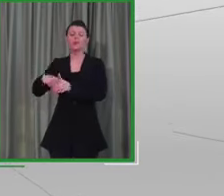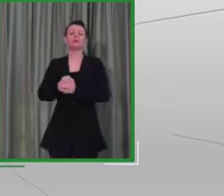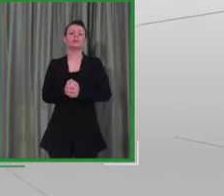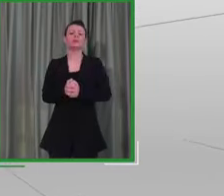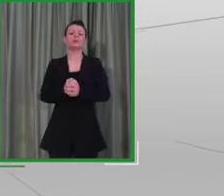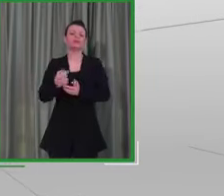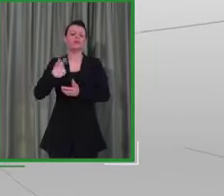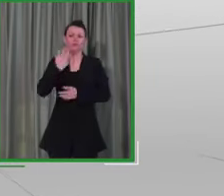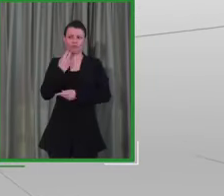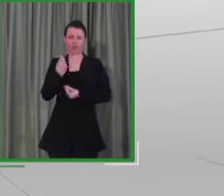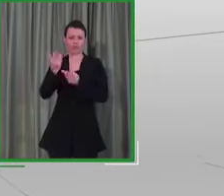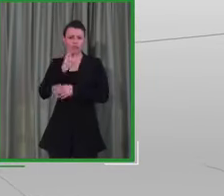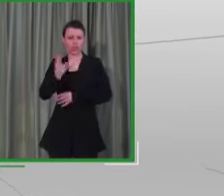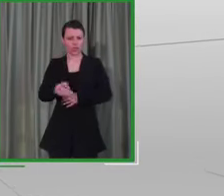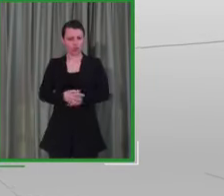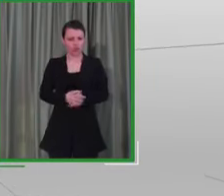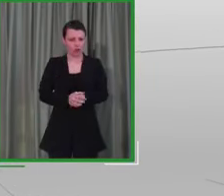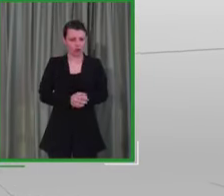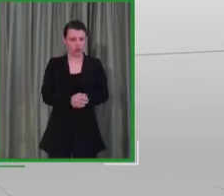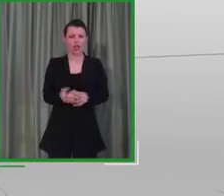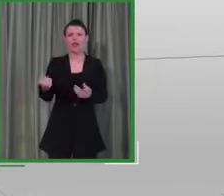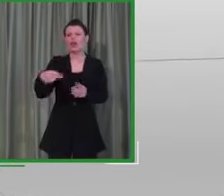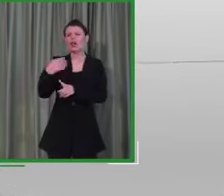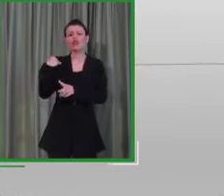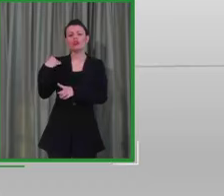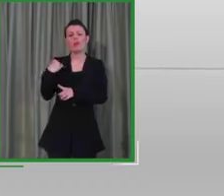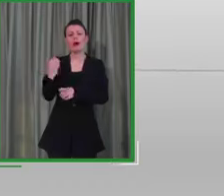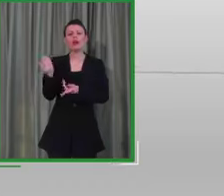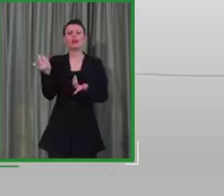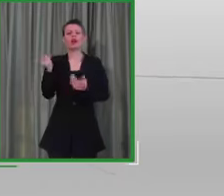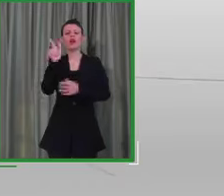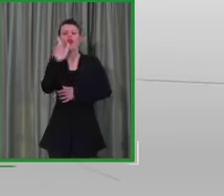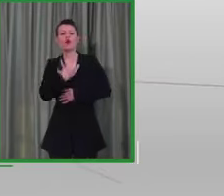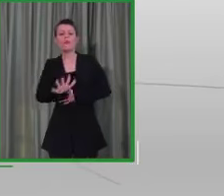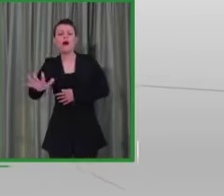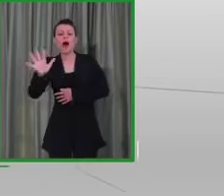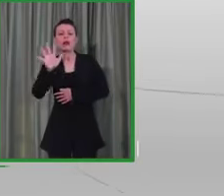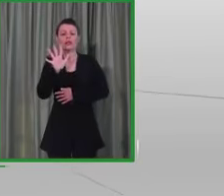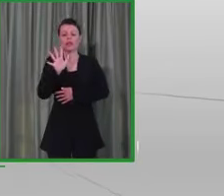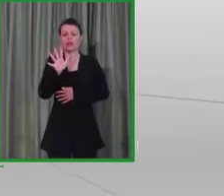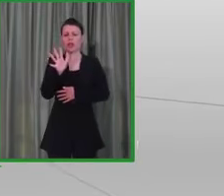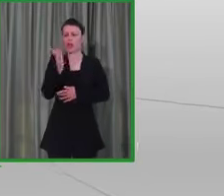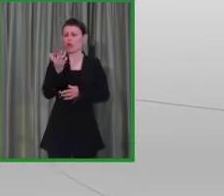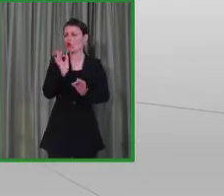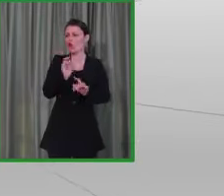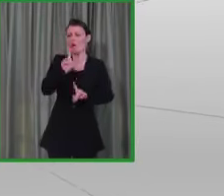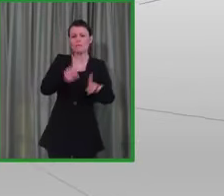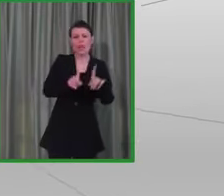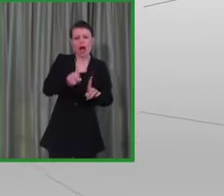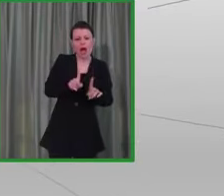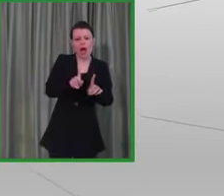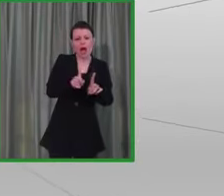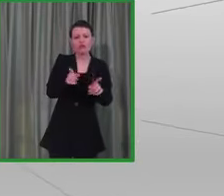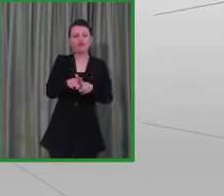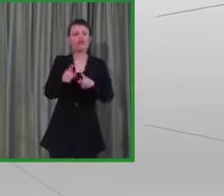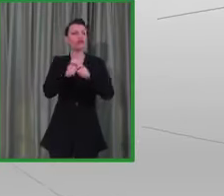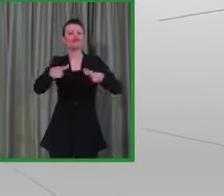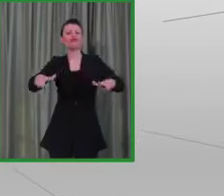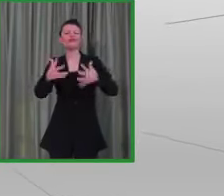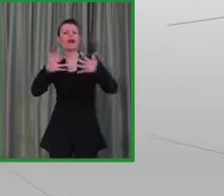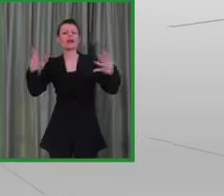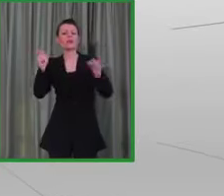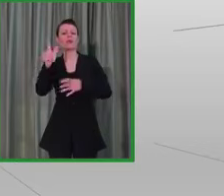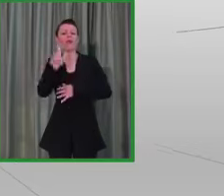la lombardia come mai milano o comunque le grandi città lombarde